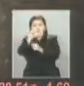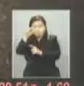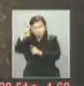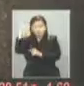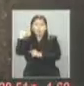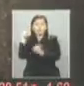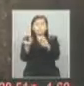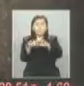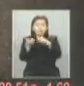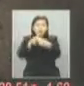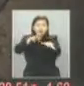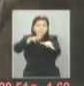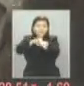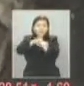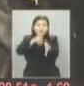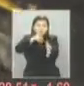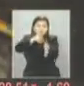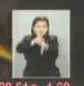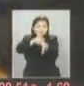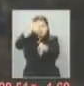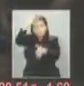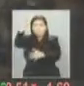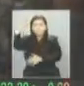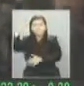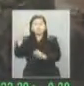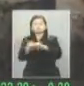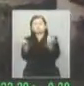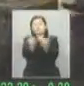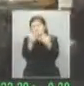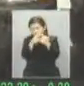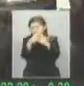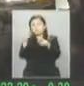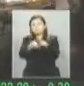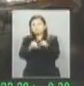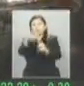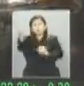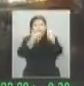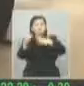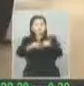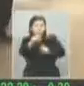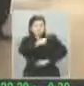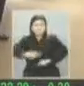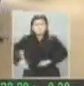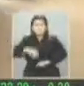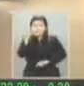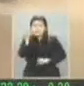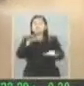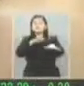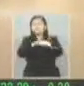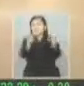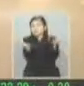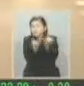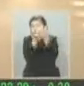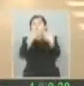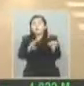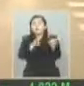ยานยนต์โดยไม่สวมหมวกนิรภัยส่วนรถยนต์ไม่คาดเข็มขัดนิรภัยและพฤติกรรมการดื่มแอลกอฮ